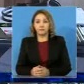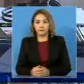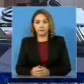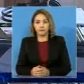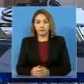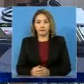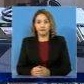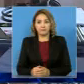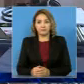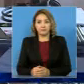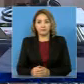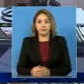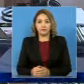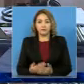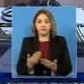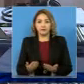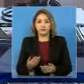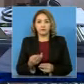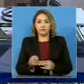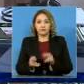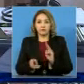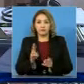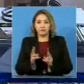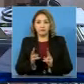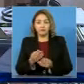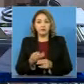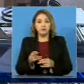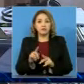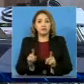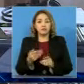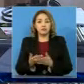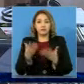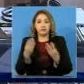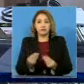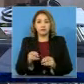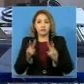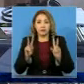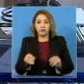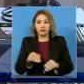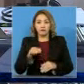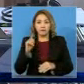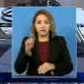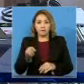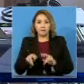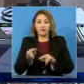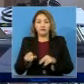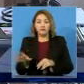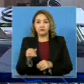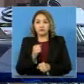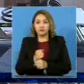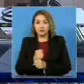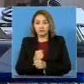мастер-классов по данному виду операции. Почему? Потому что на сегодняшний день наши специалисты владеют практически всеми